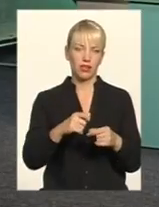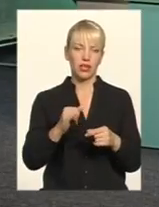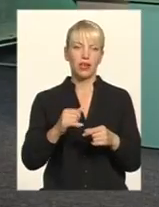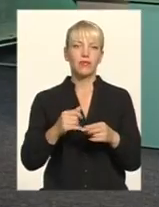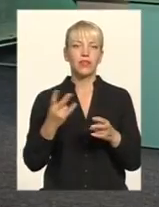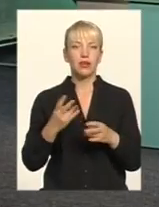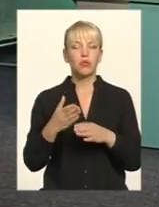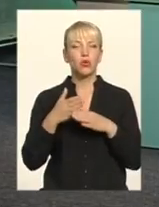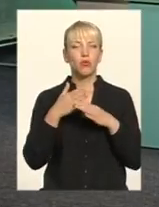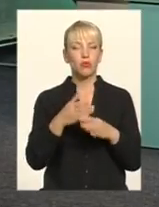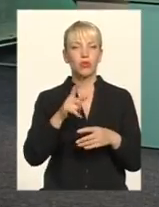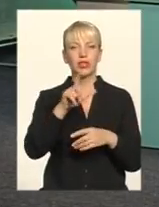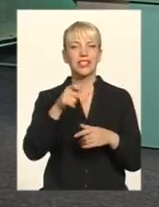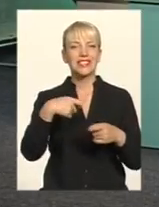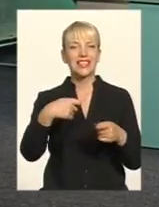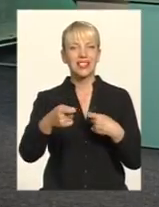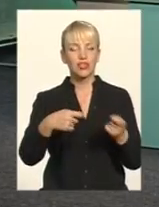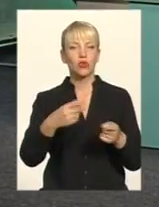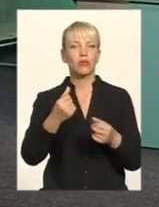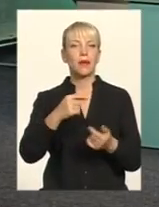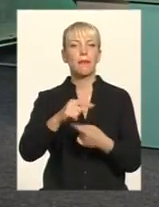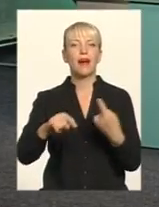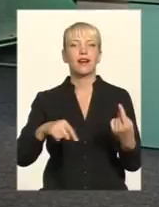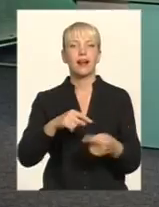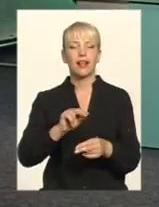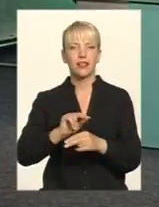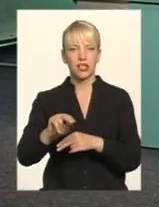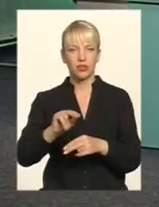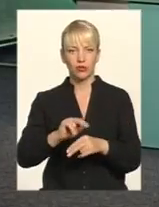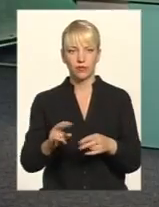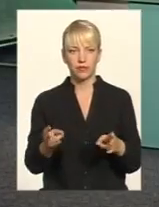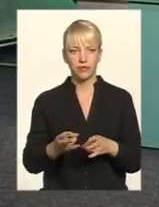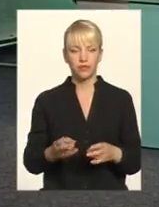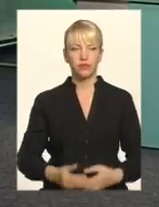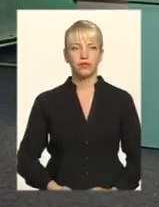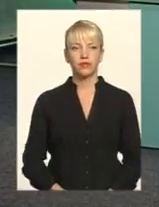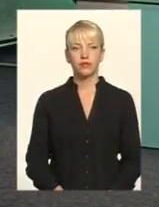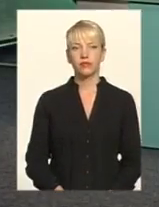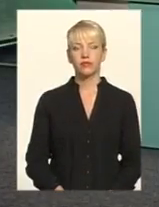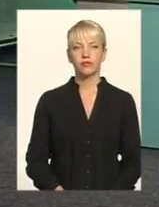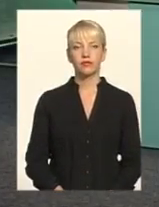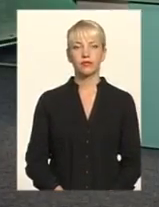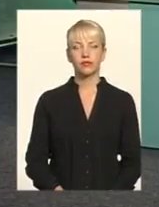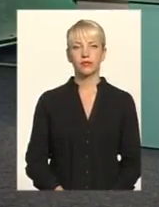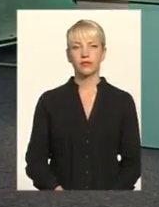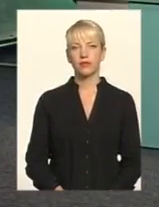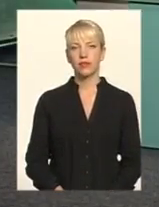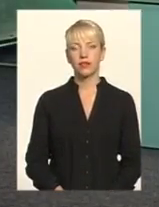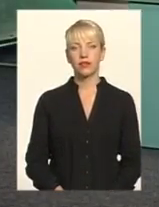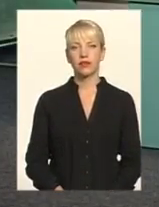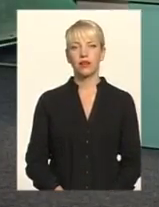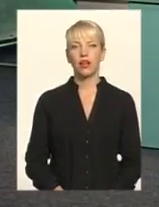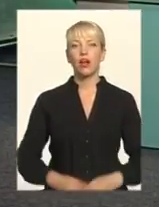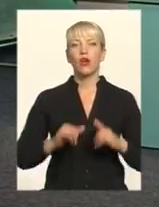напрямком ведення маркетингової такої роботи на нових ринках. Власне,